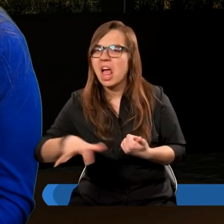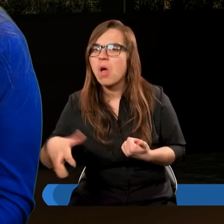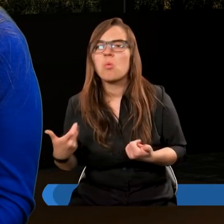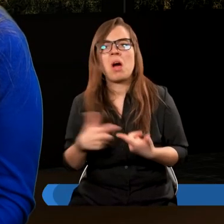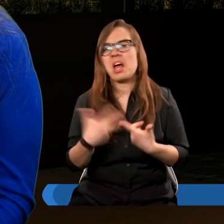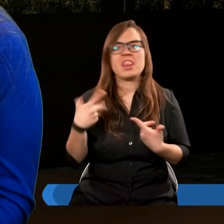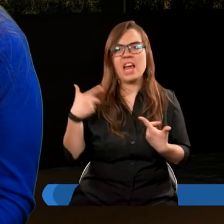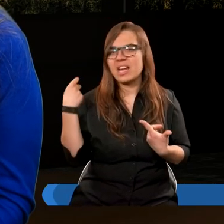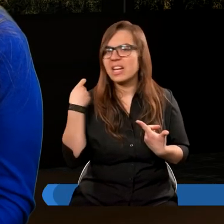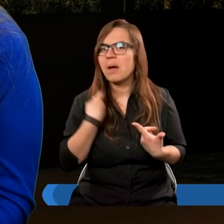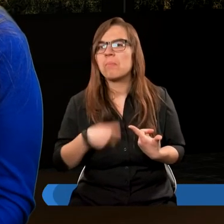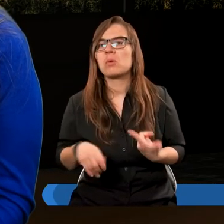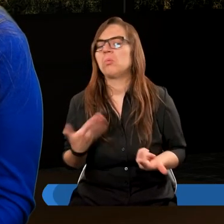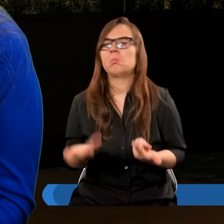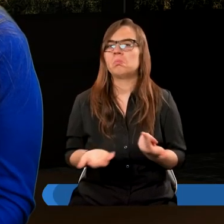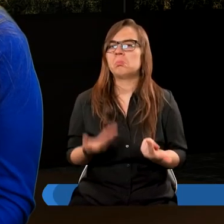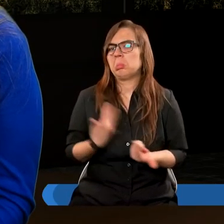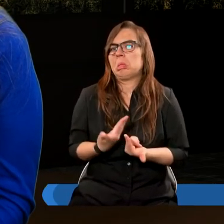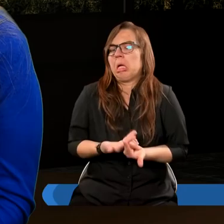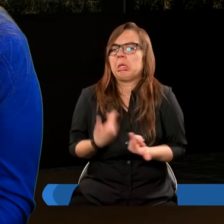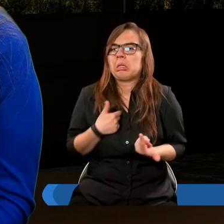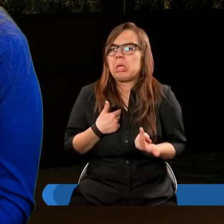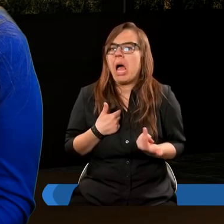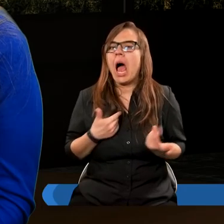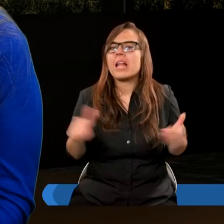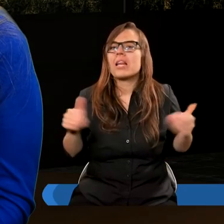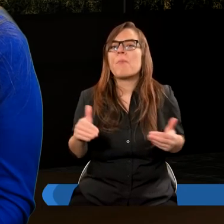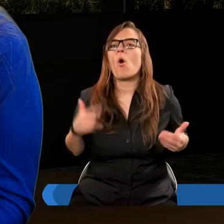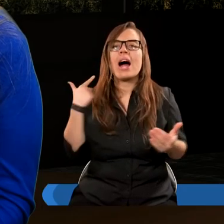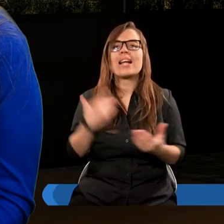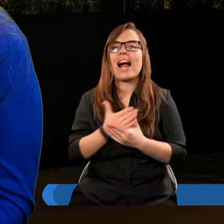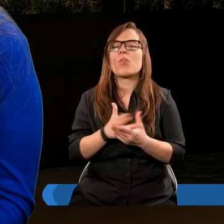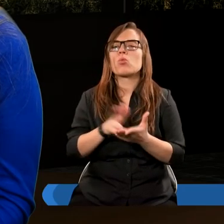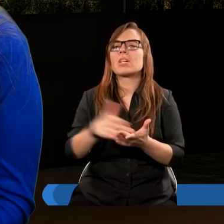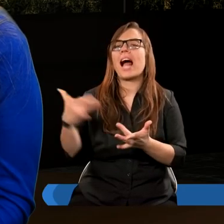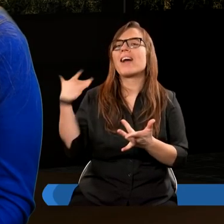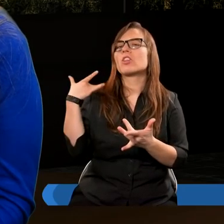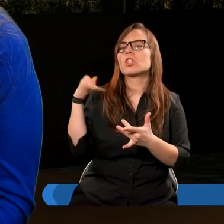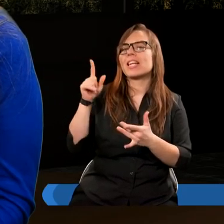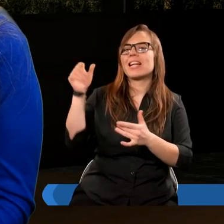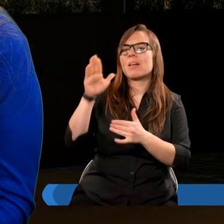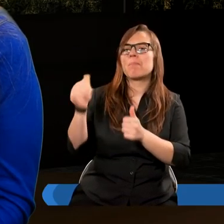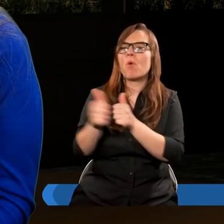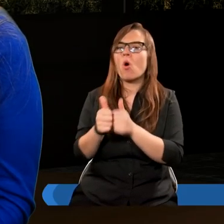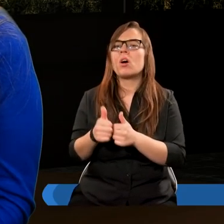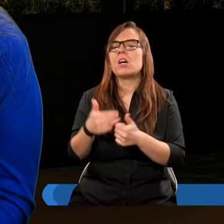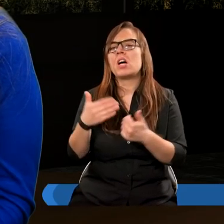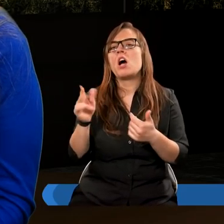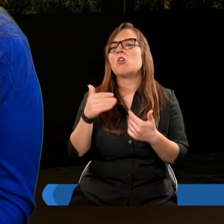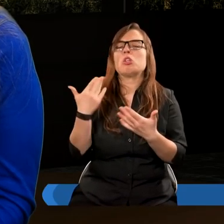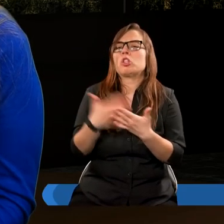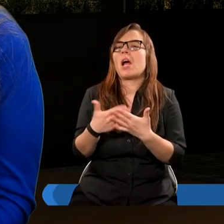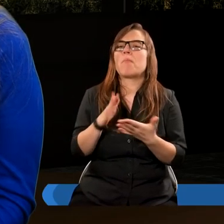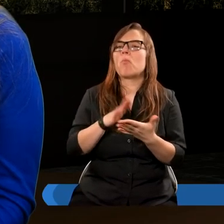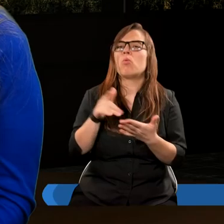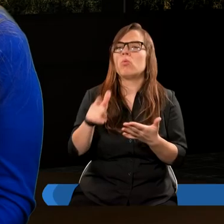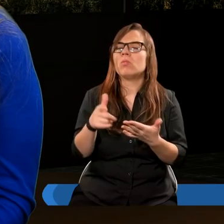nie zabiłem. To znaczy, że mogę sobie zasłużyć na bycie z Bogiem i dzięki temu będę zbawiony.